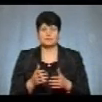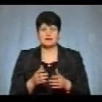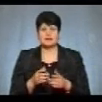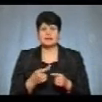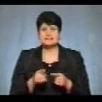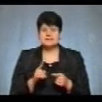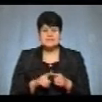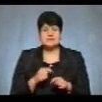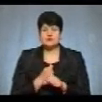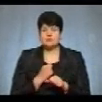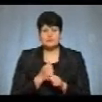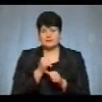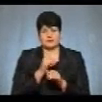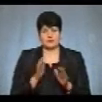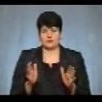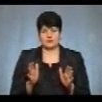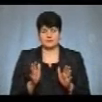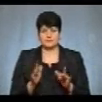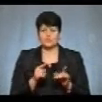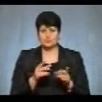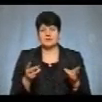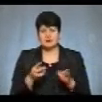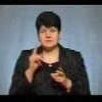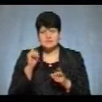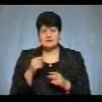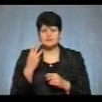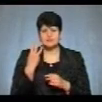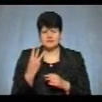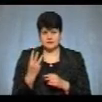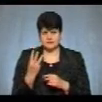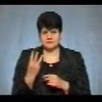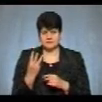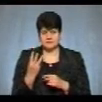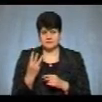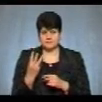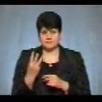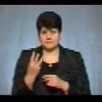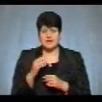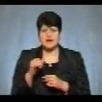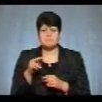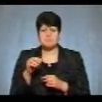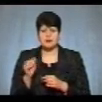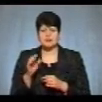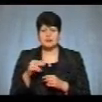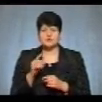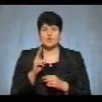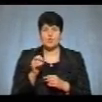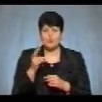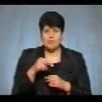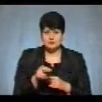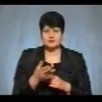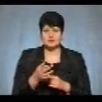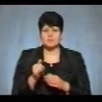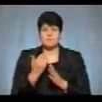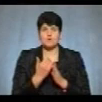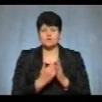це зробити не в змозі. Тут потрібно знати три речі. Стаціонарну IP-адресу, код доступу, а також